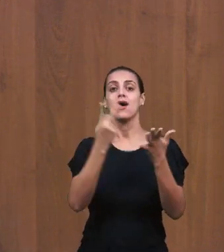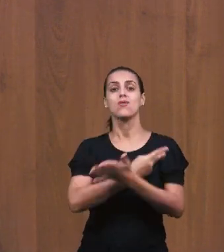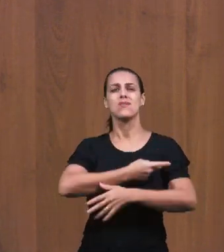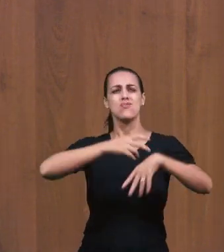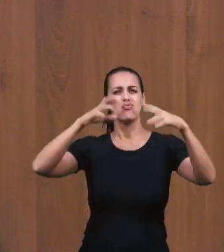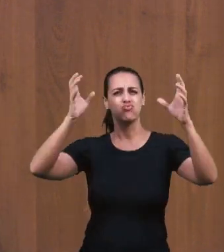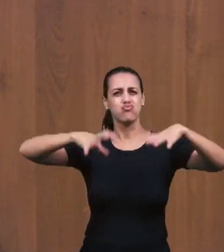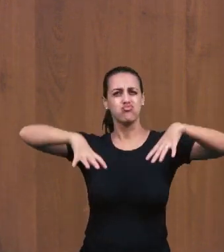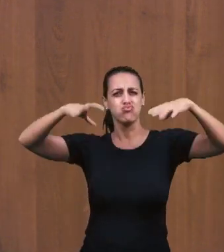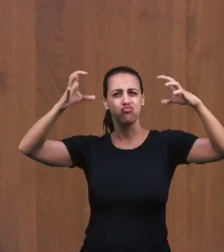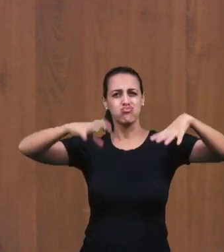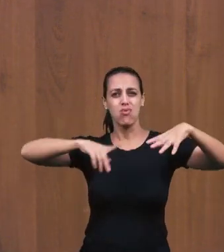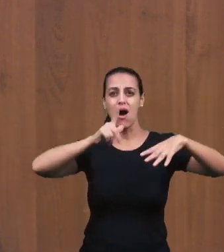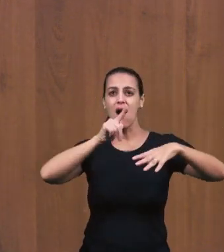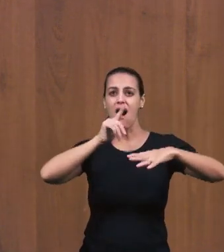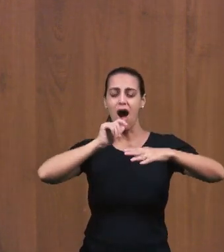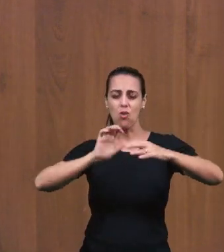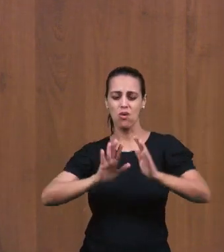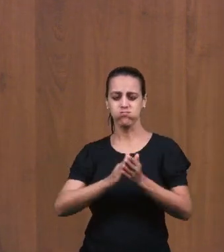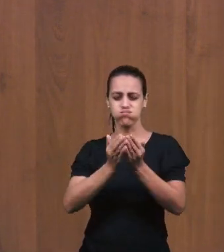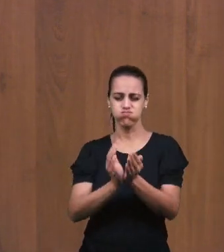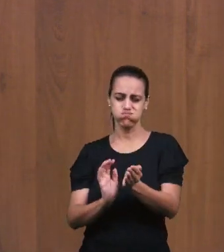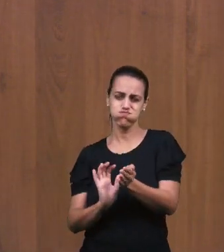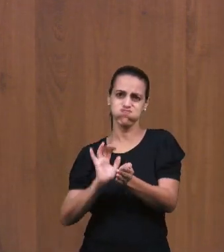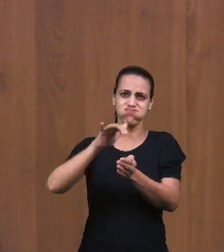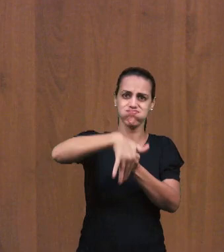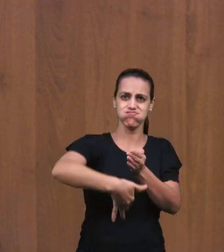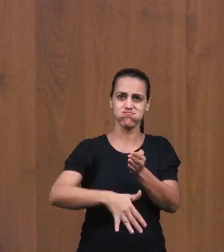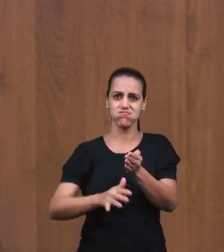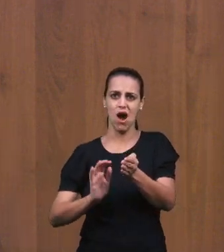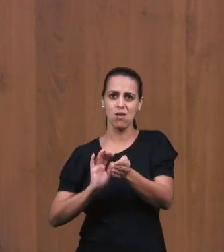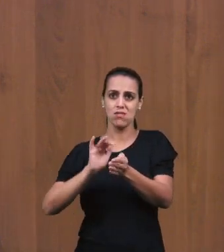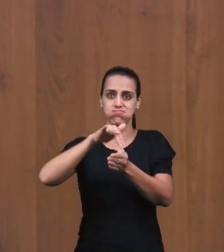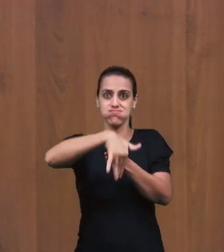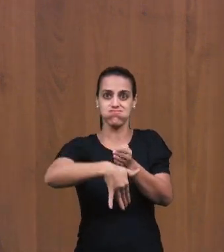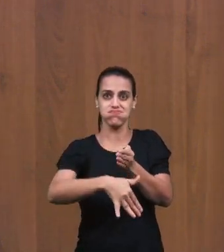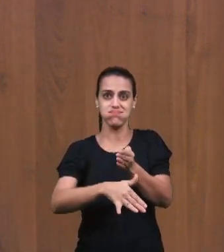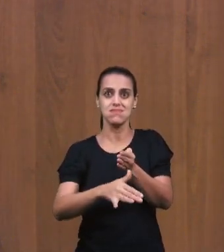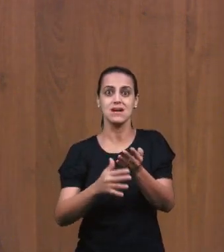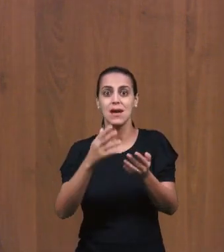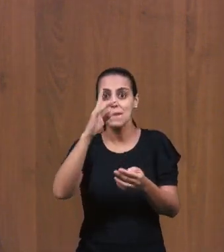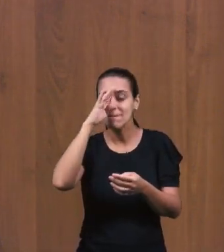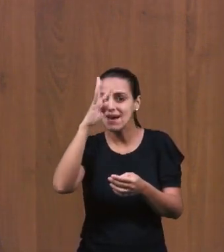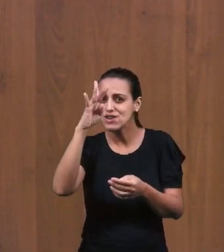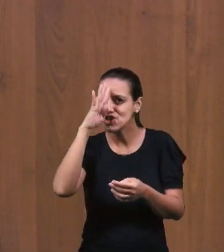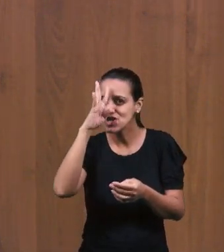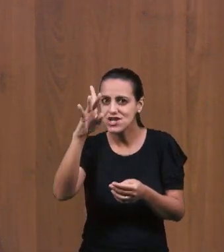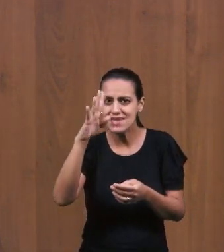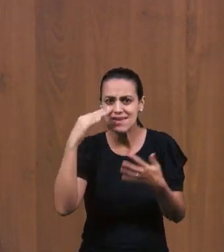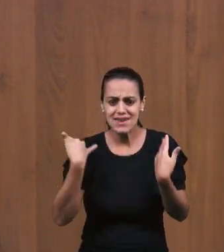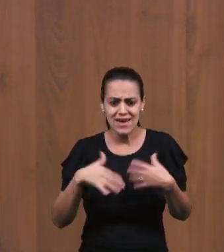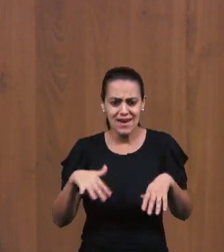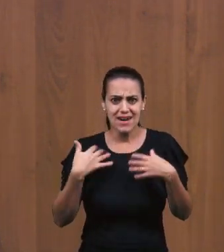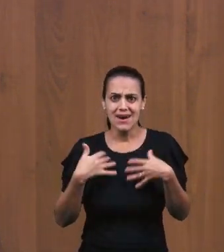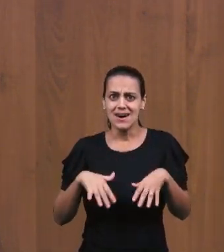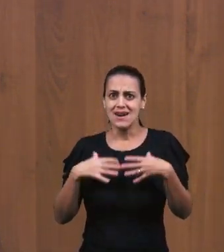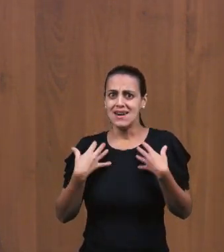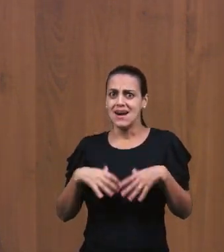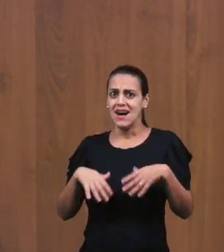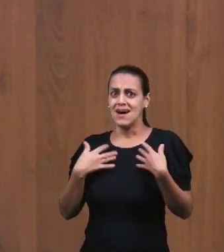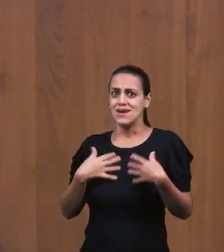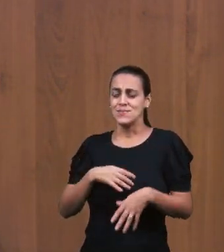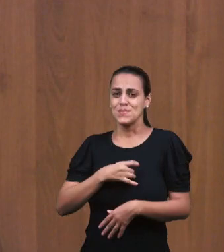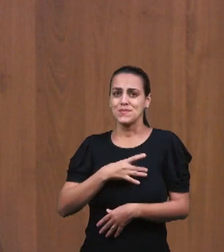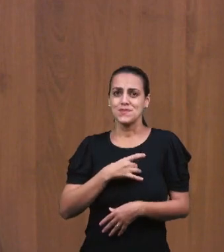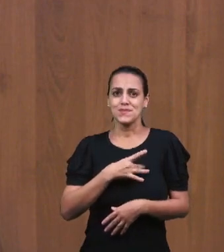tempête. Les vagues passaient sur le bateau. Imaginez donc la peur qu'ils ont eue.